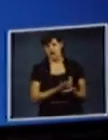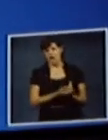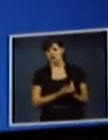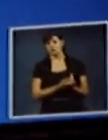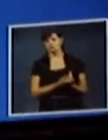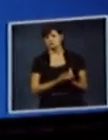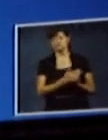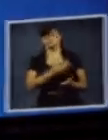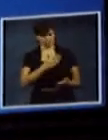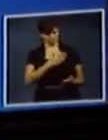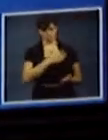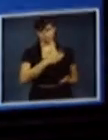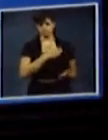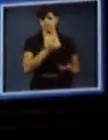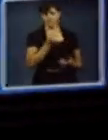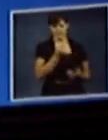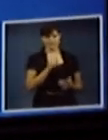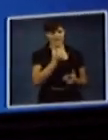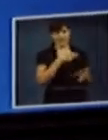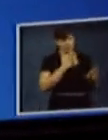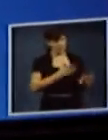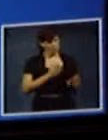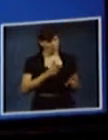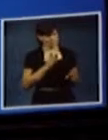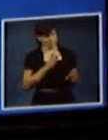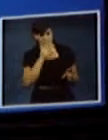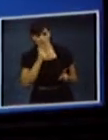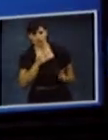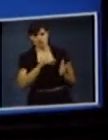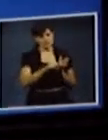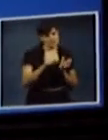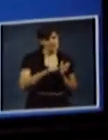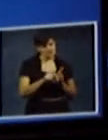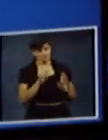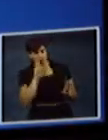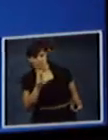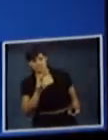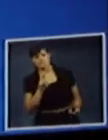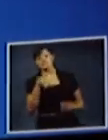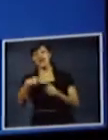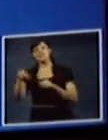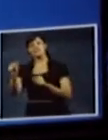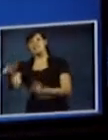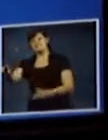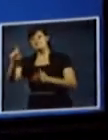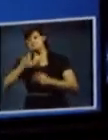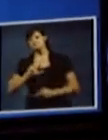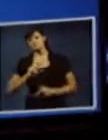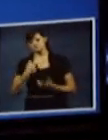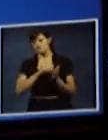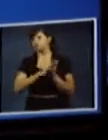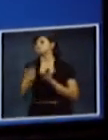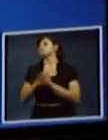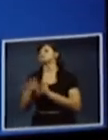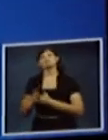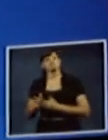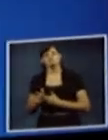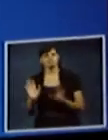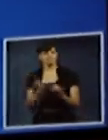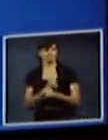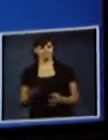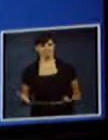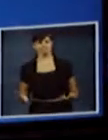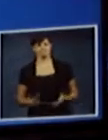wir sorgfältig. Andere Leute, Geld können wir auch großzügig sein. Deswegen kann Europa nicht funktionieren, wenn ich